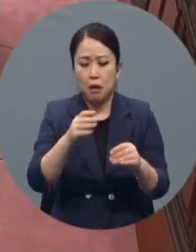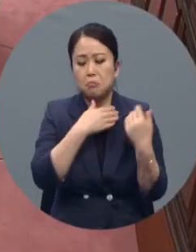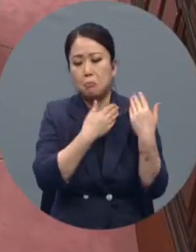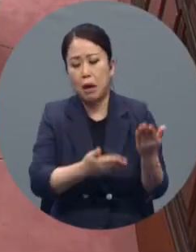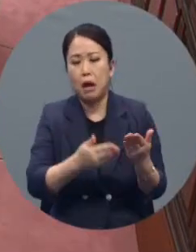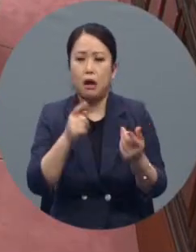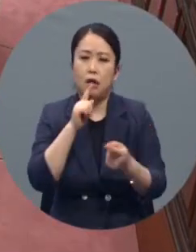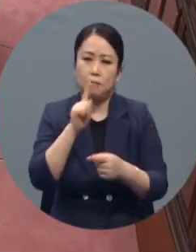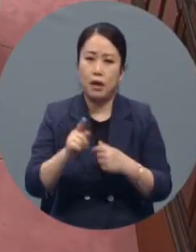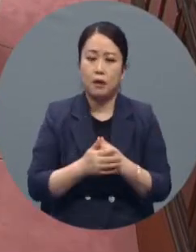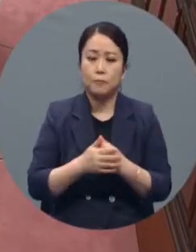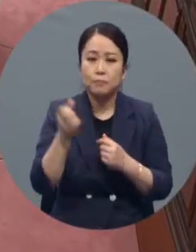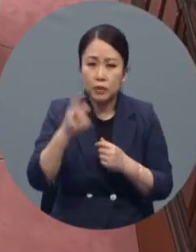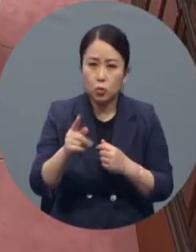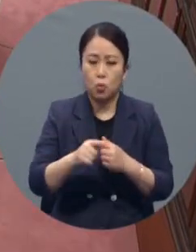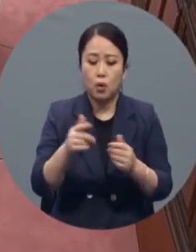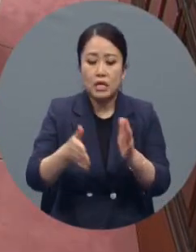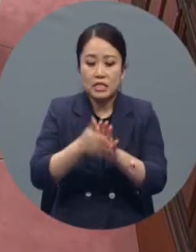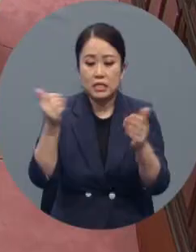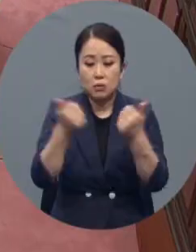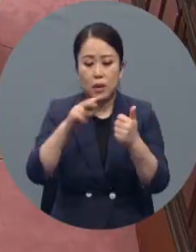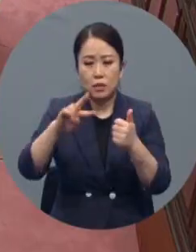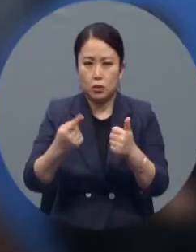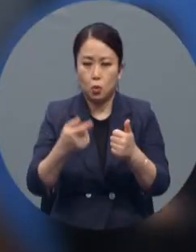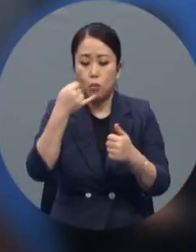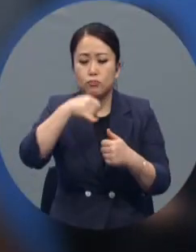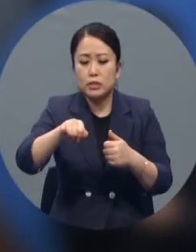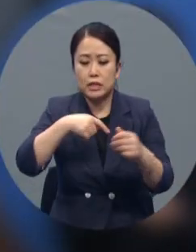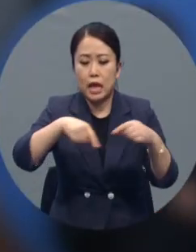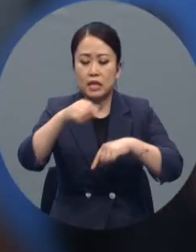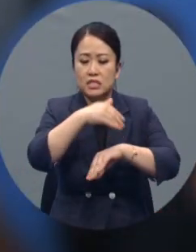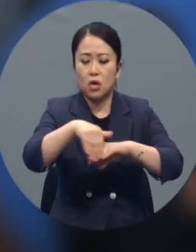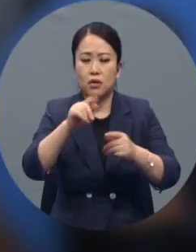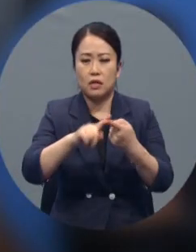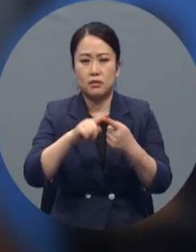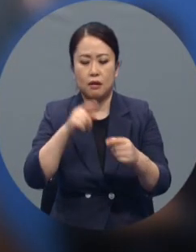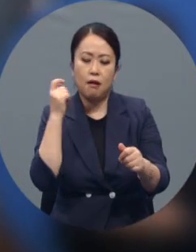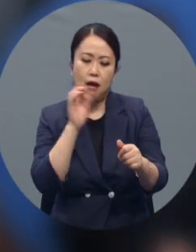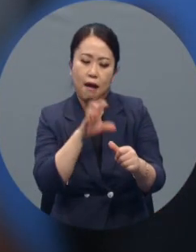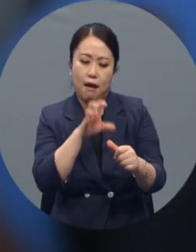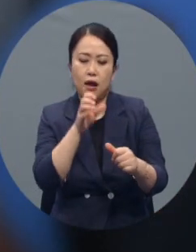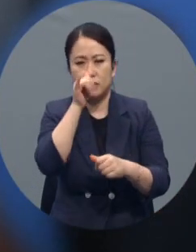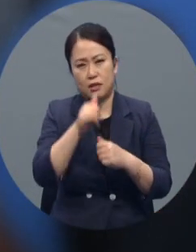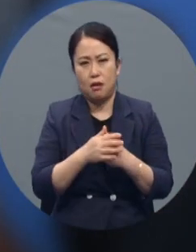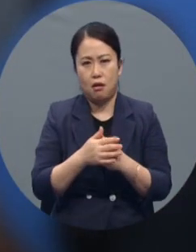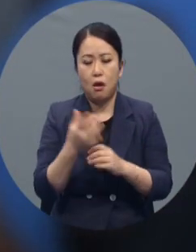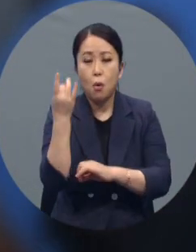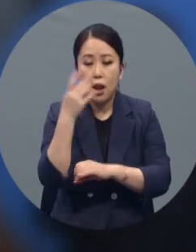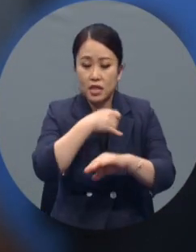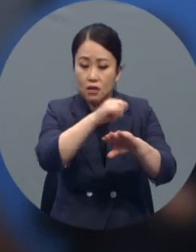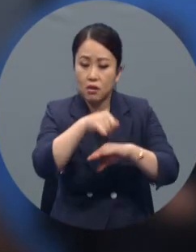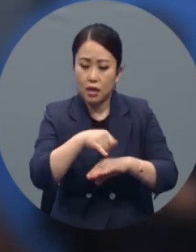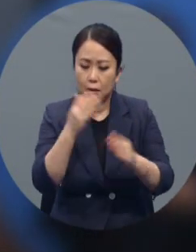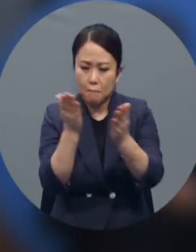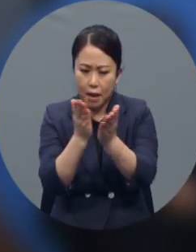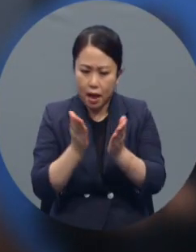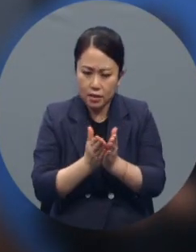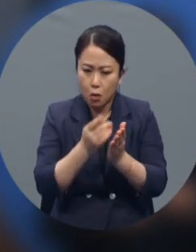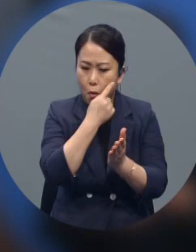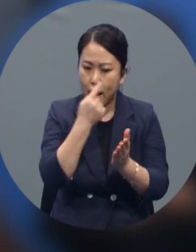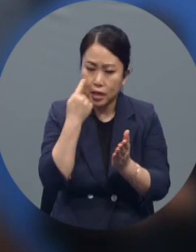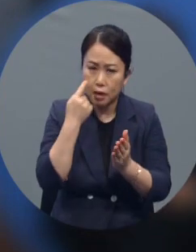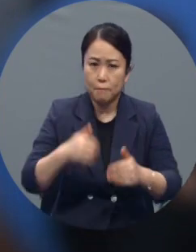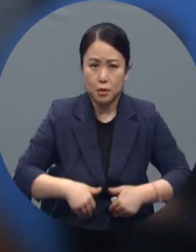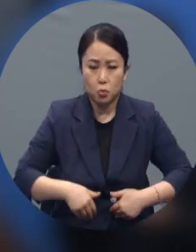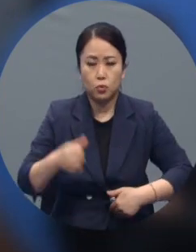시의회에서도 부실 행정에 대한 질타가 이어졌습니다. 초에 설계가 맞는지 안 맞는지 확인도 하시고 시간이